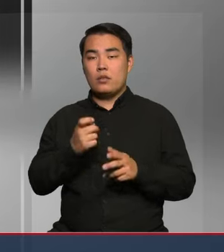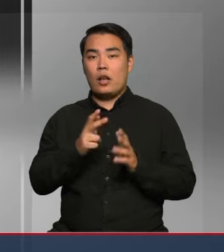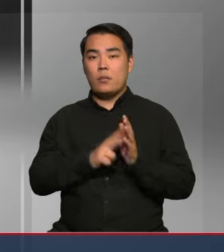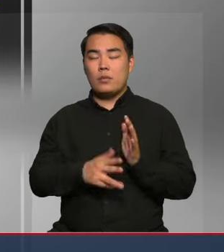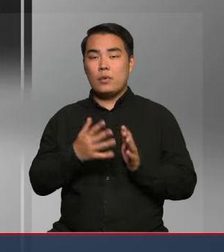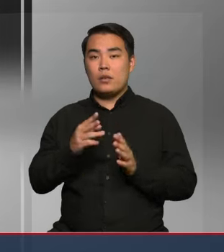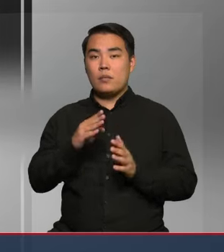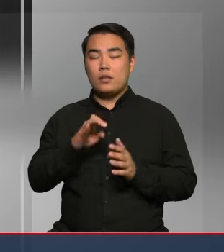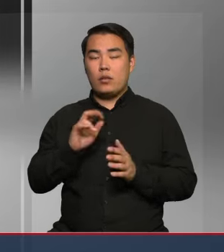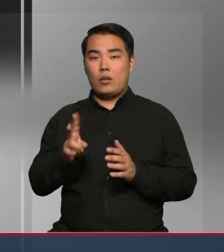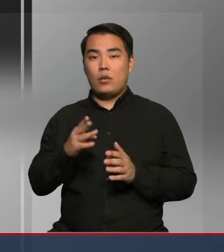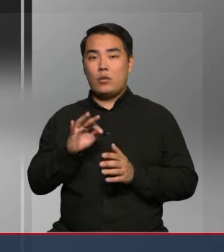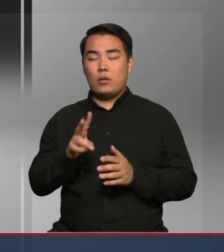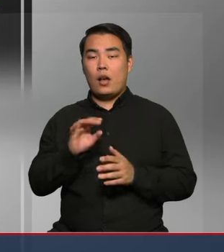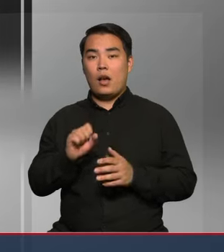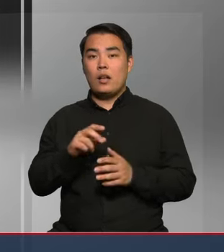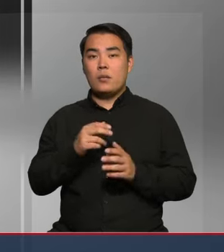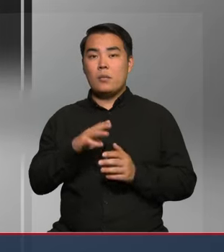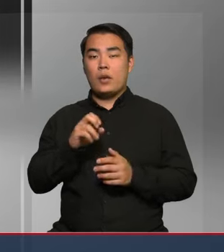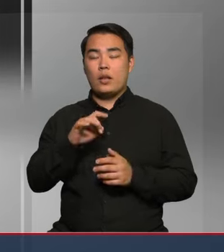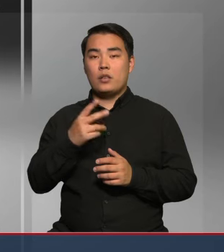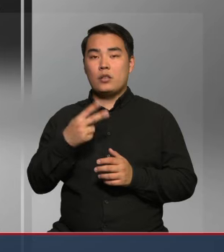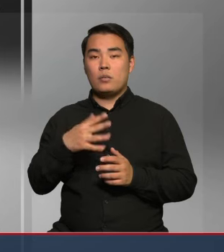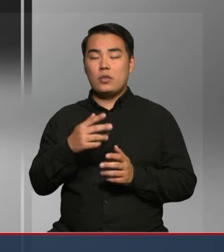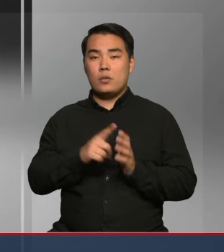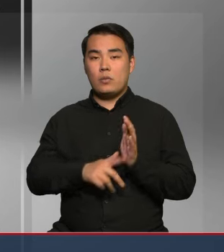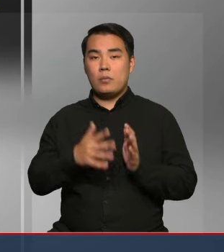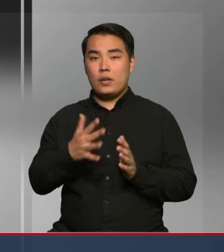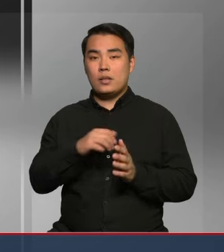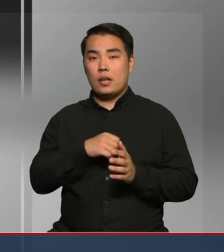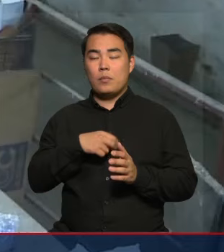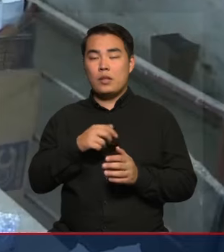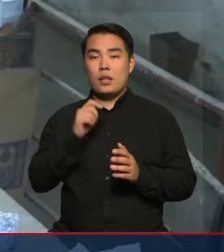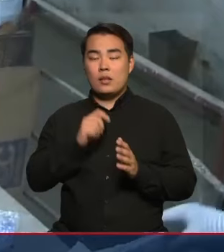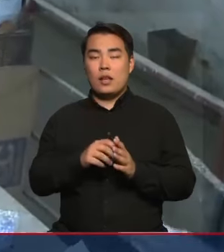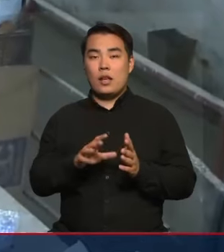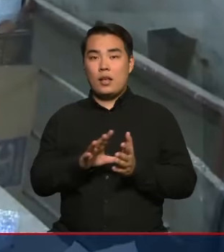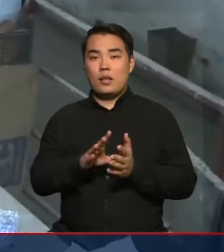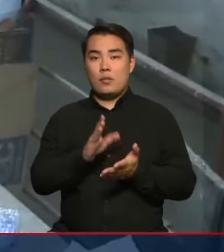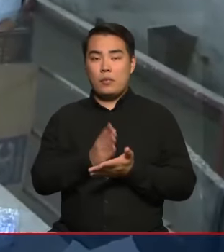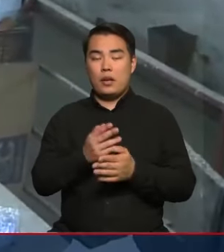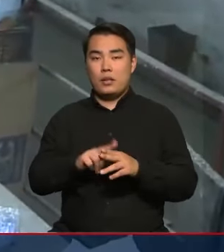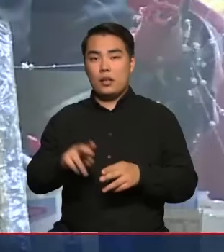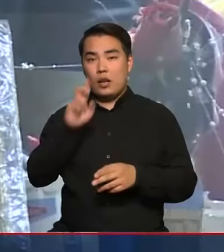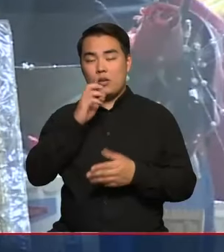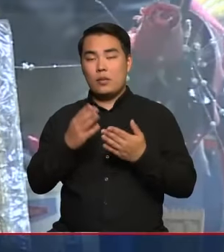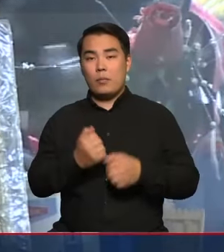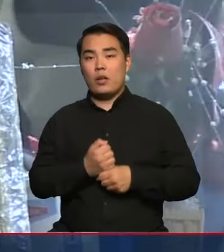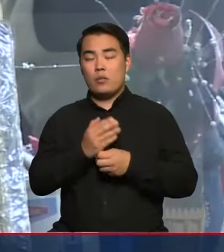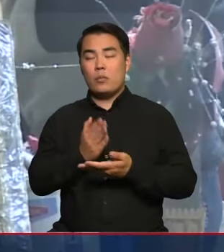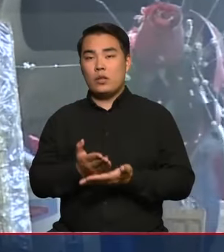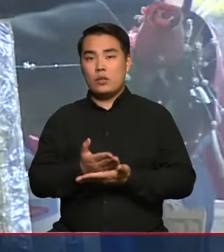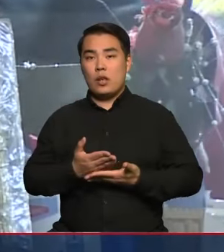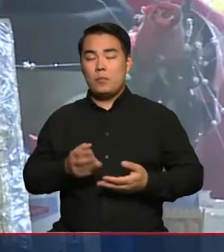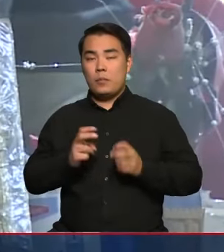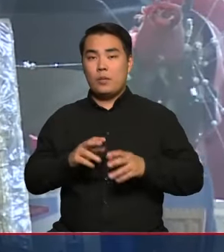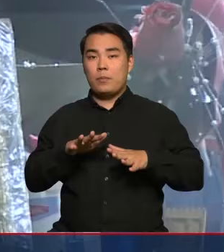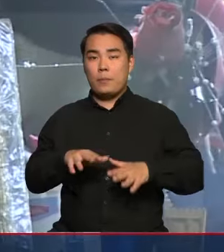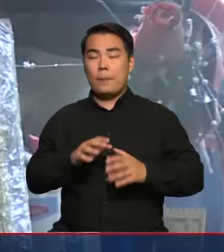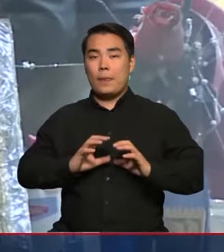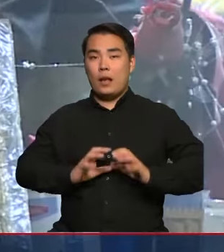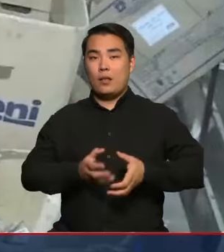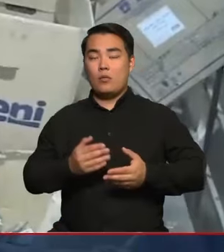жылу энергиясын ал, Бельгия 75% тыңайтқыш шикізат энергия алып отыр. Мемлекет қолдауын күшейтсе, біздің де кәсіпорындар халықаралық